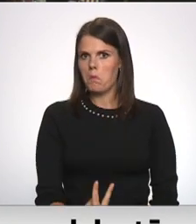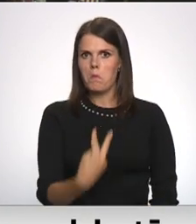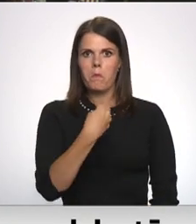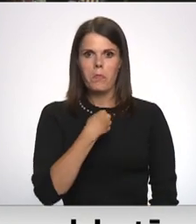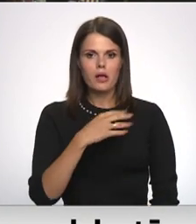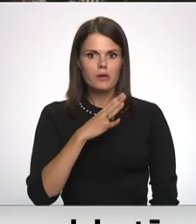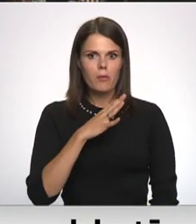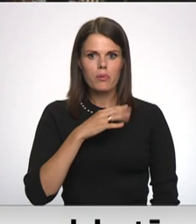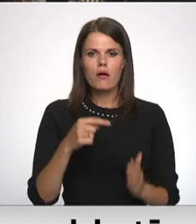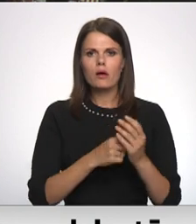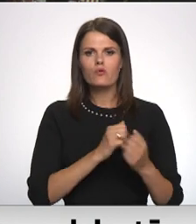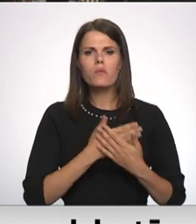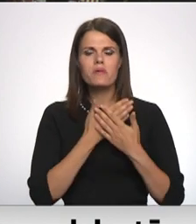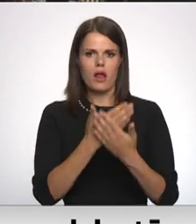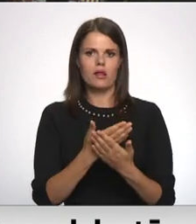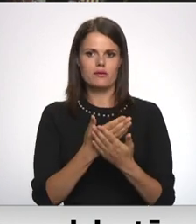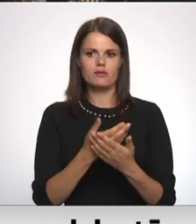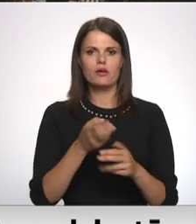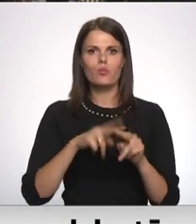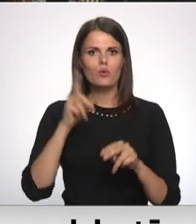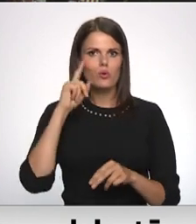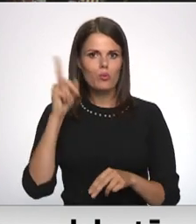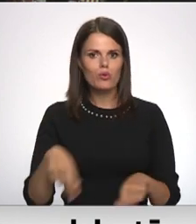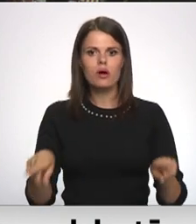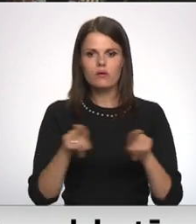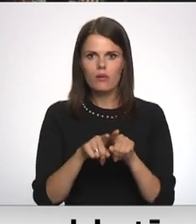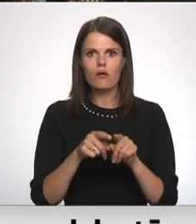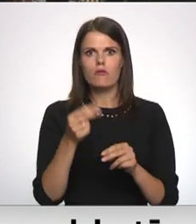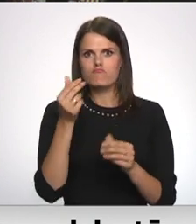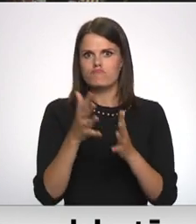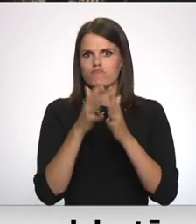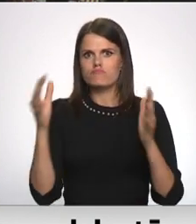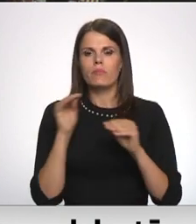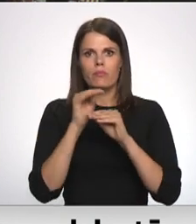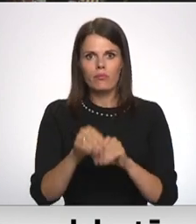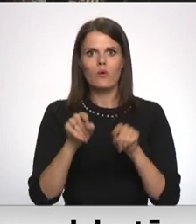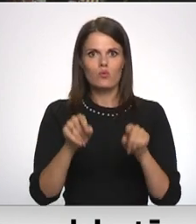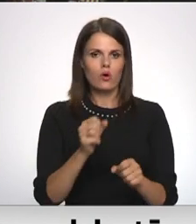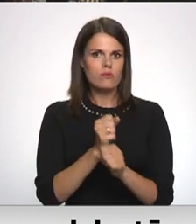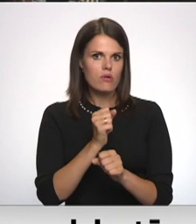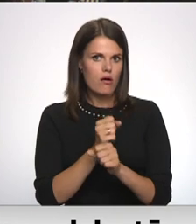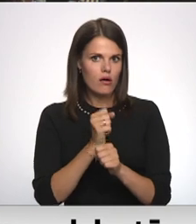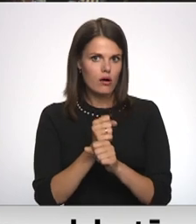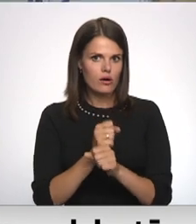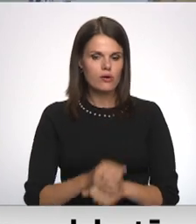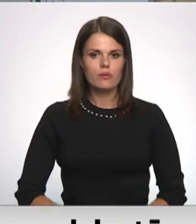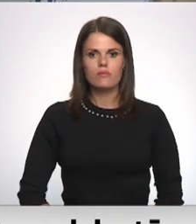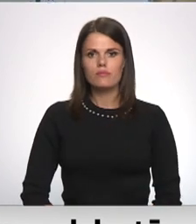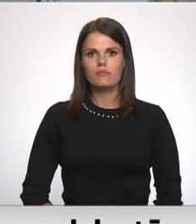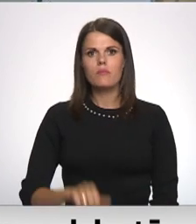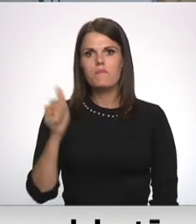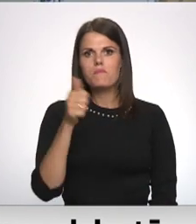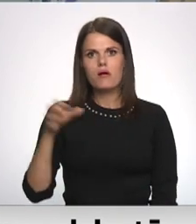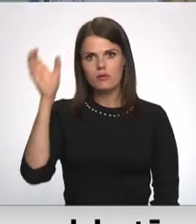pārsteigts. Ar kādu mīlestību un, protams, arī naudas ieguldījumiem tas tiek darīts.